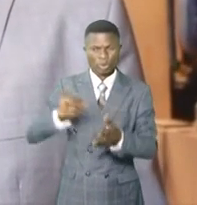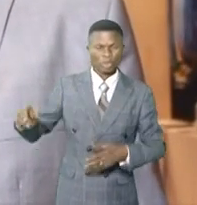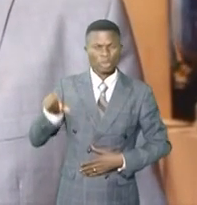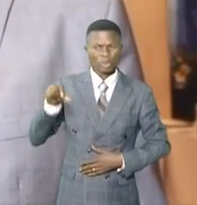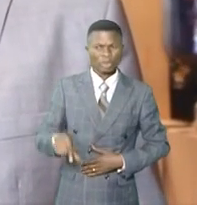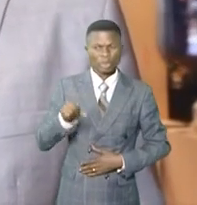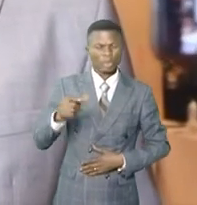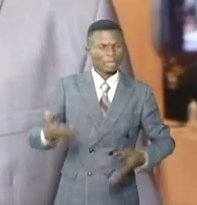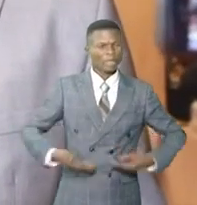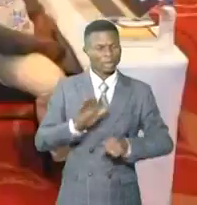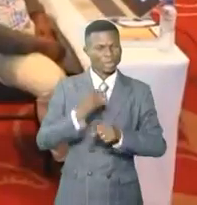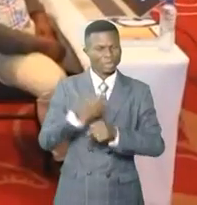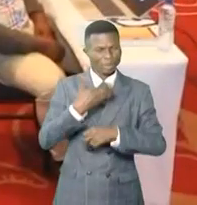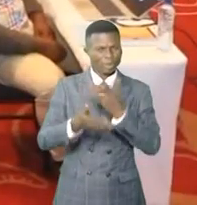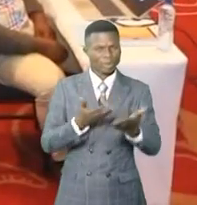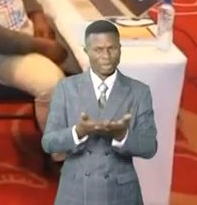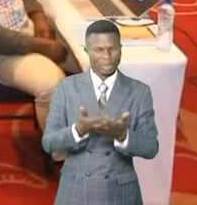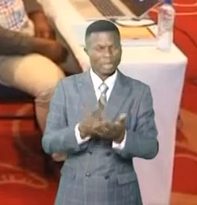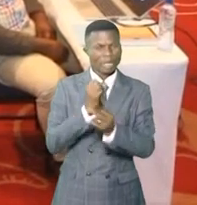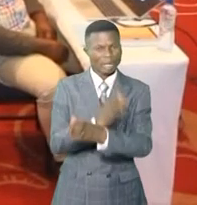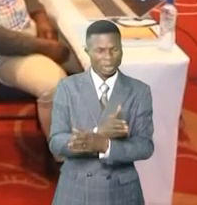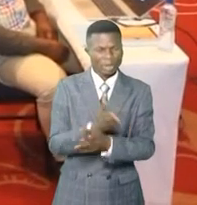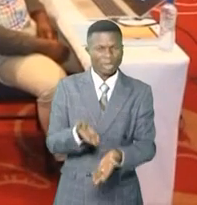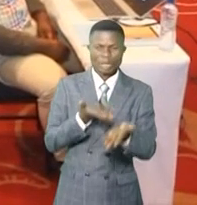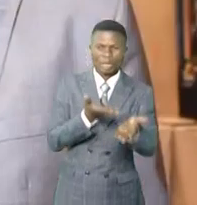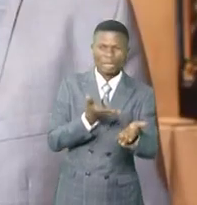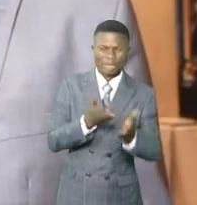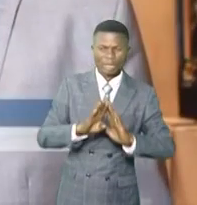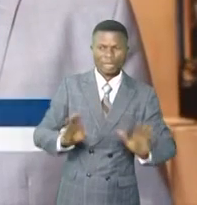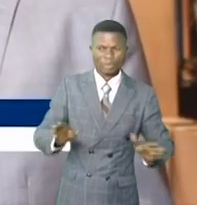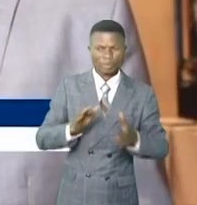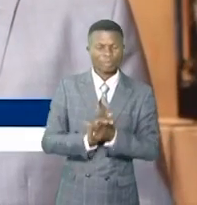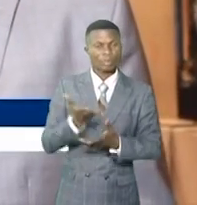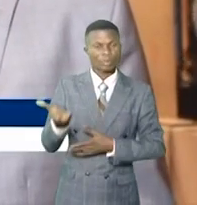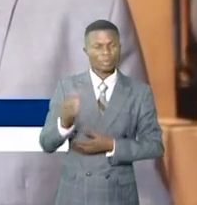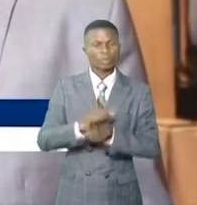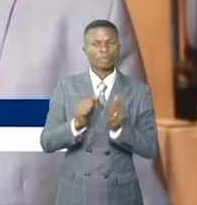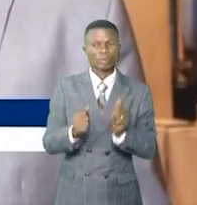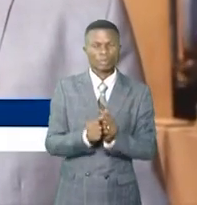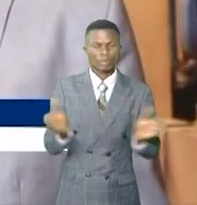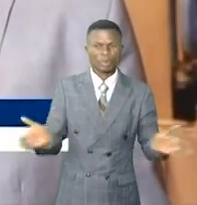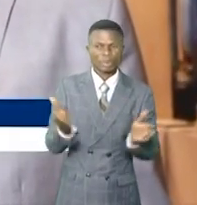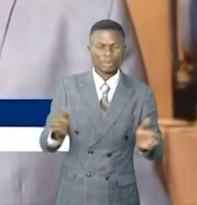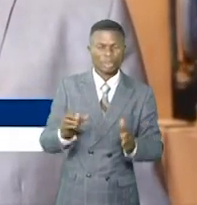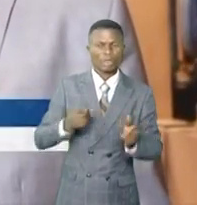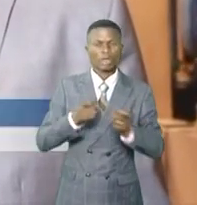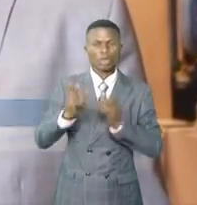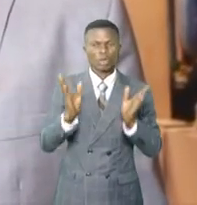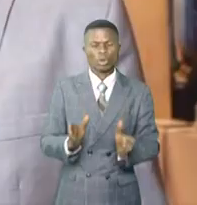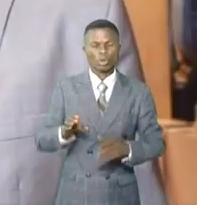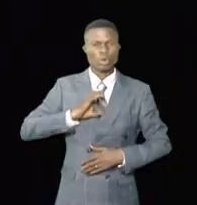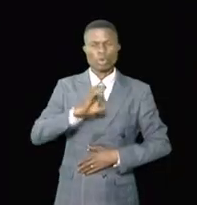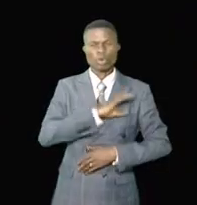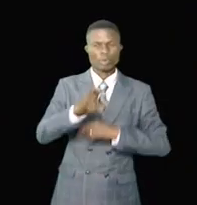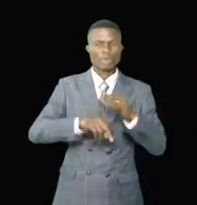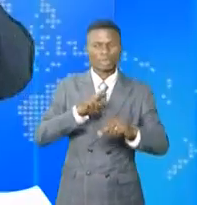Ayembe, fier du travail abattu, reste disposé à apporter la performance. Il était question de renforcer la gouvernance du comité